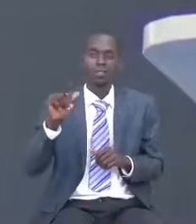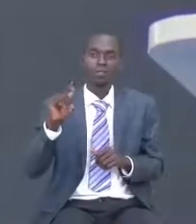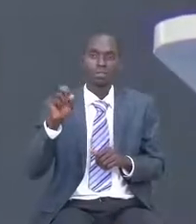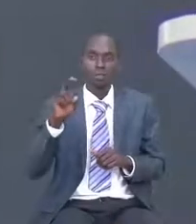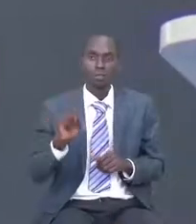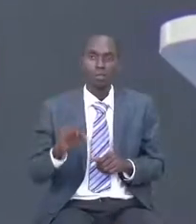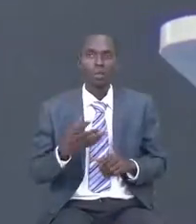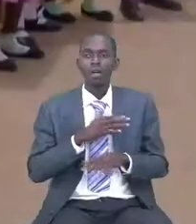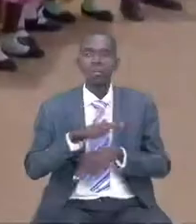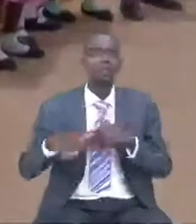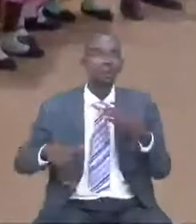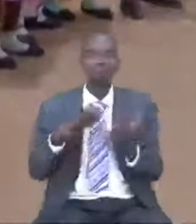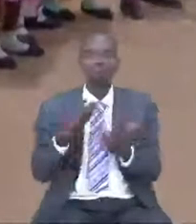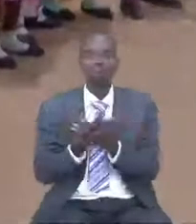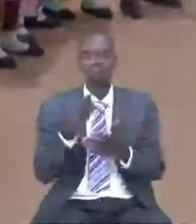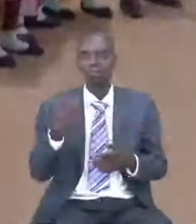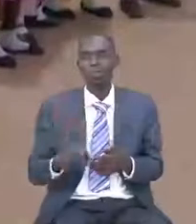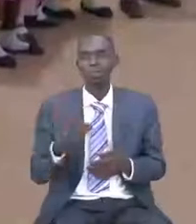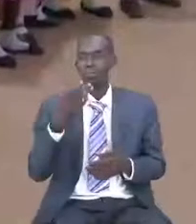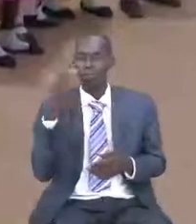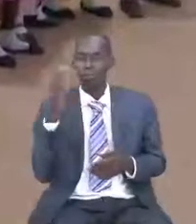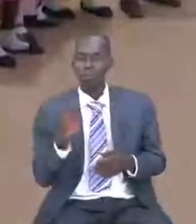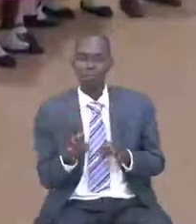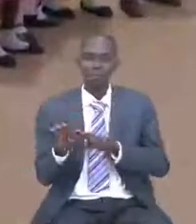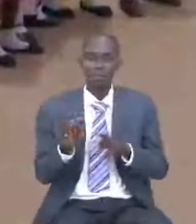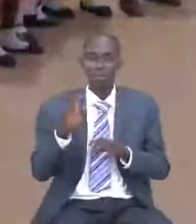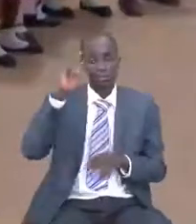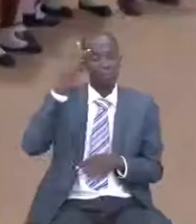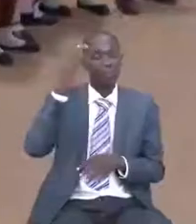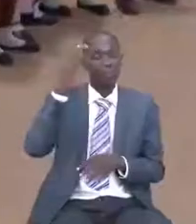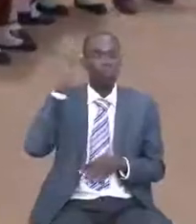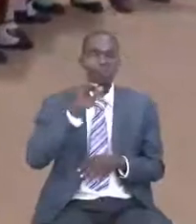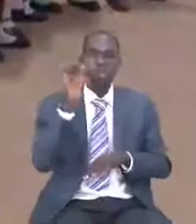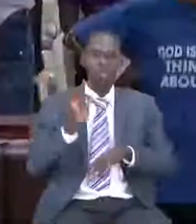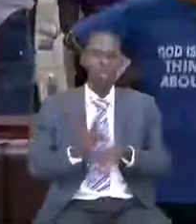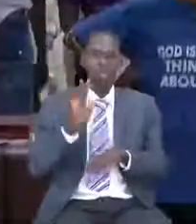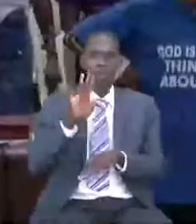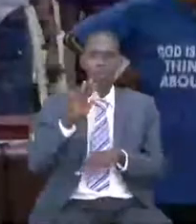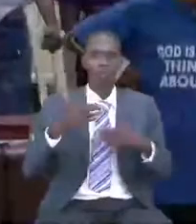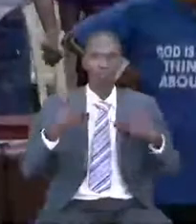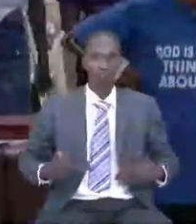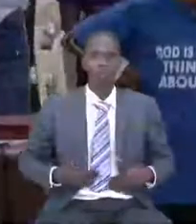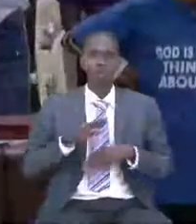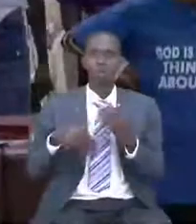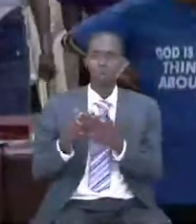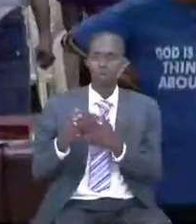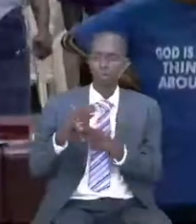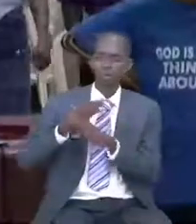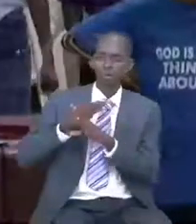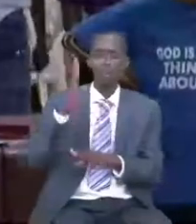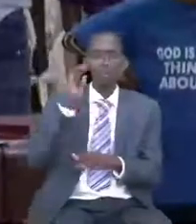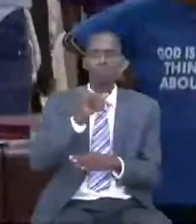Et toutes les maltraitances ne vont pas toucher ton corps, ne vont pas toucher ton